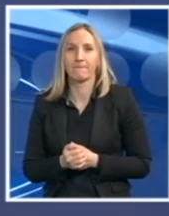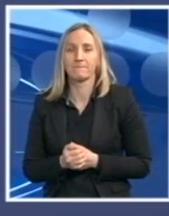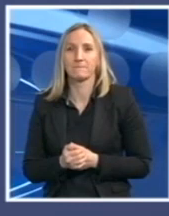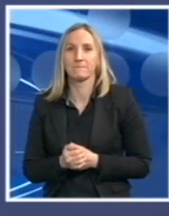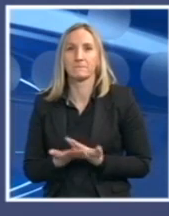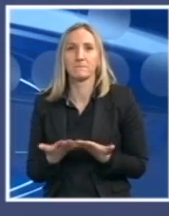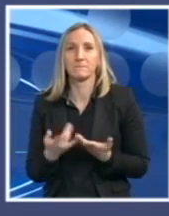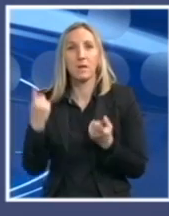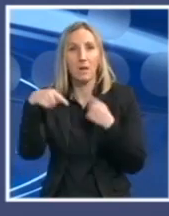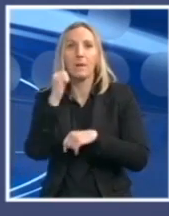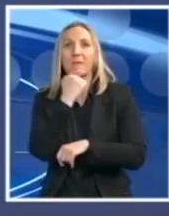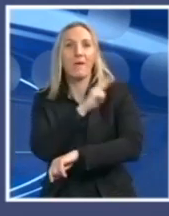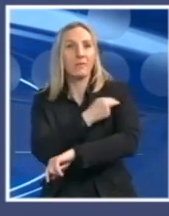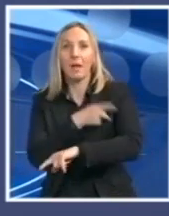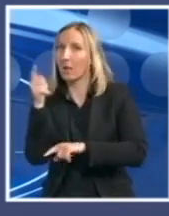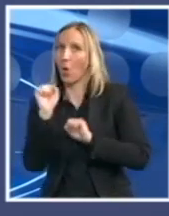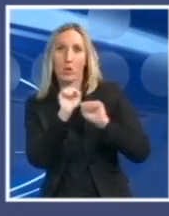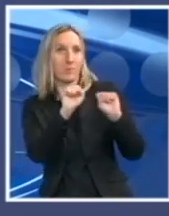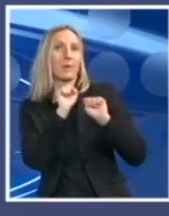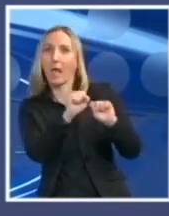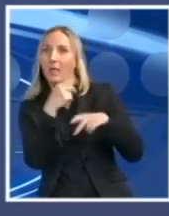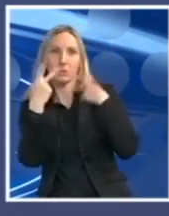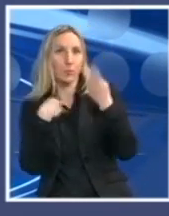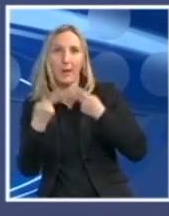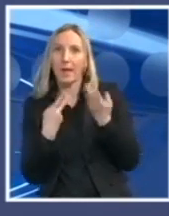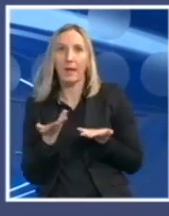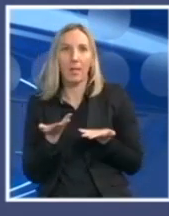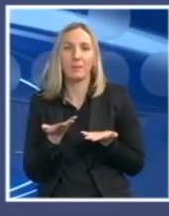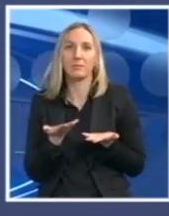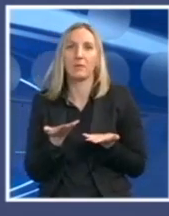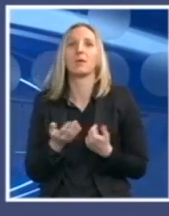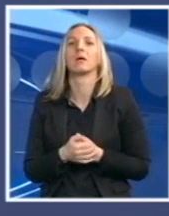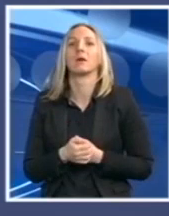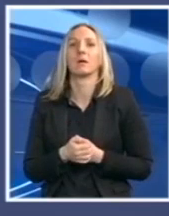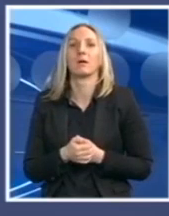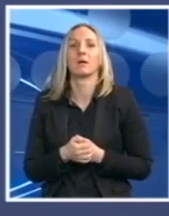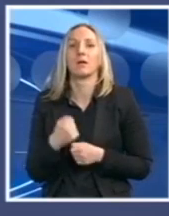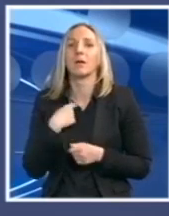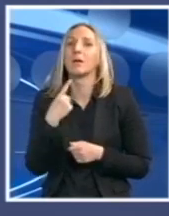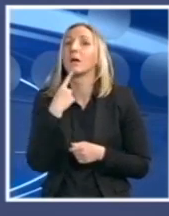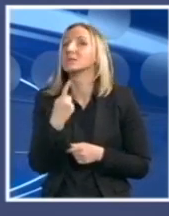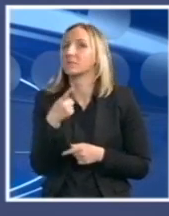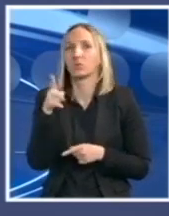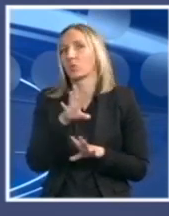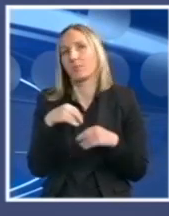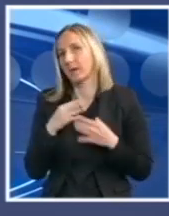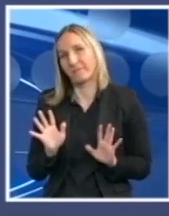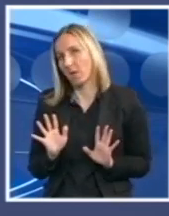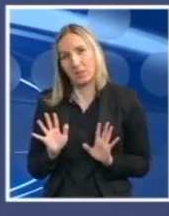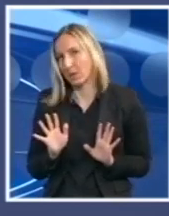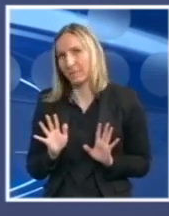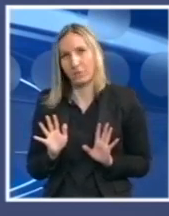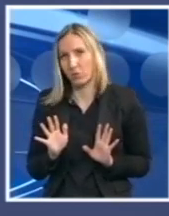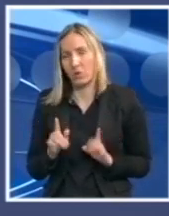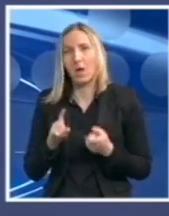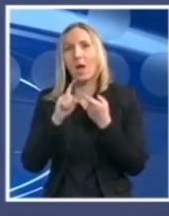i odbijali su vrlo često i preglede. Ja sam rekao da je to jednostavno neprihvatljivo. Što se tiče